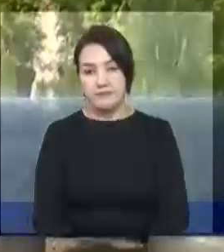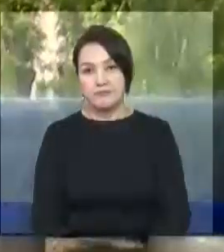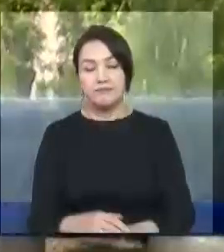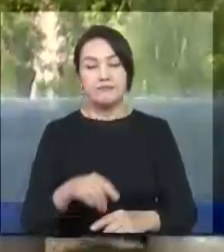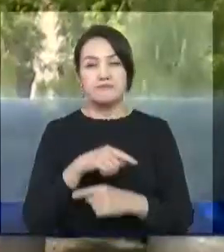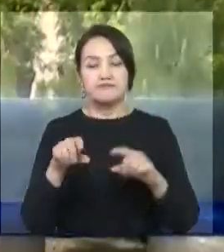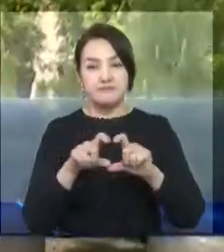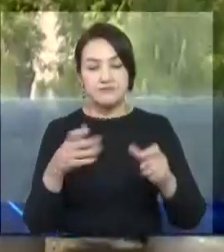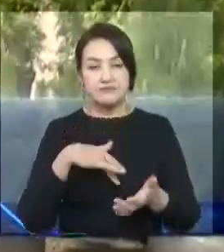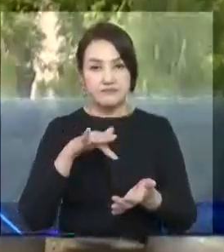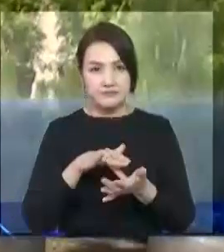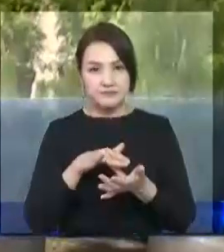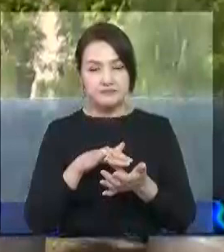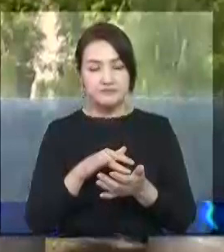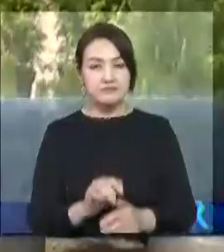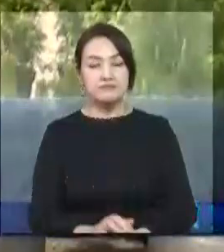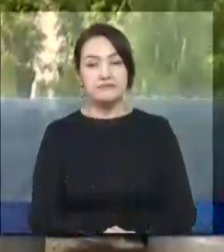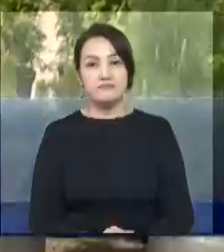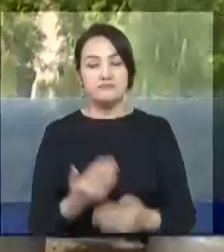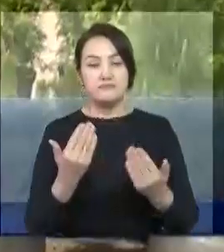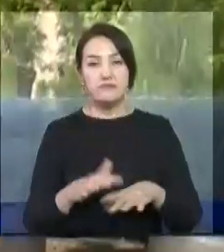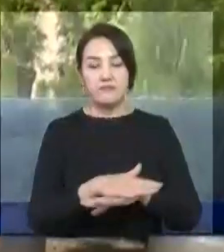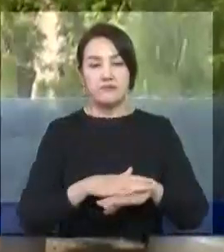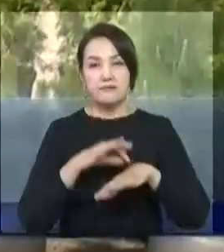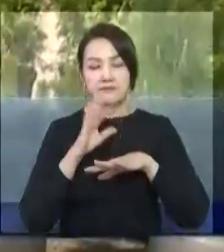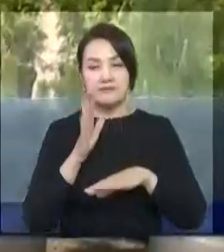15 предприятий города. Данная ярмарка